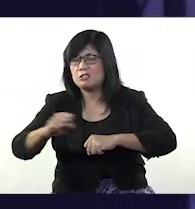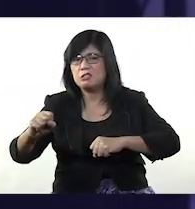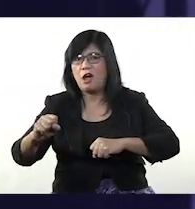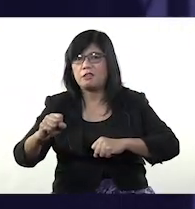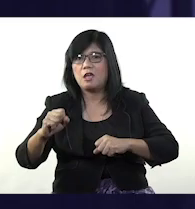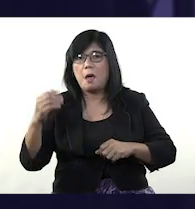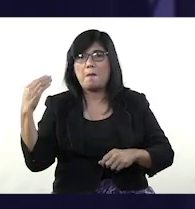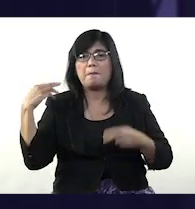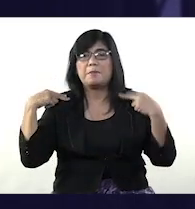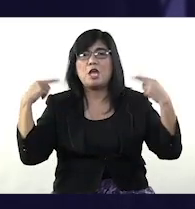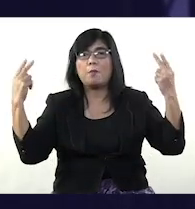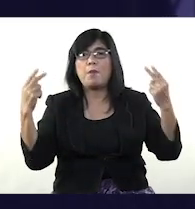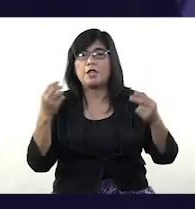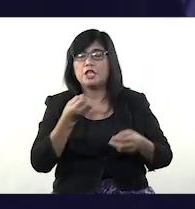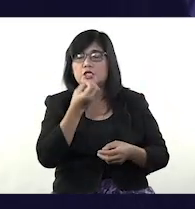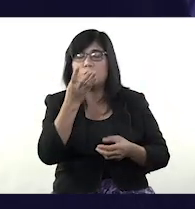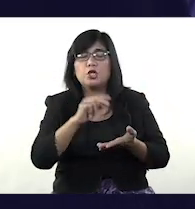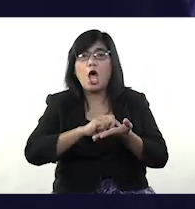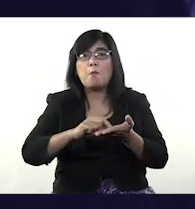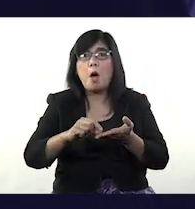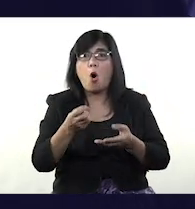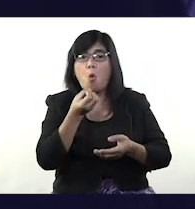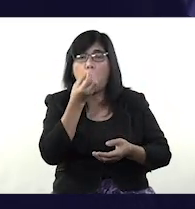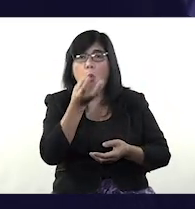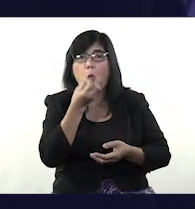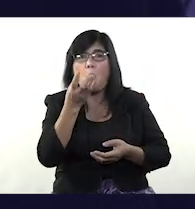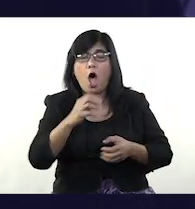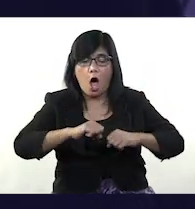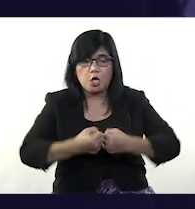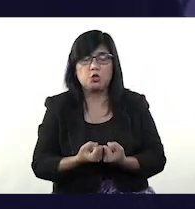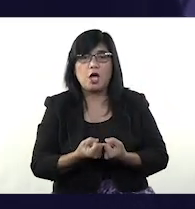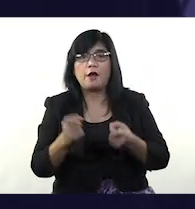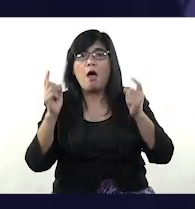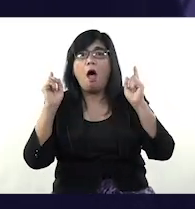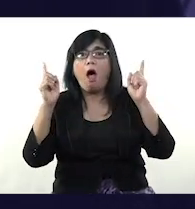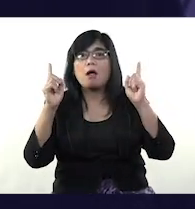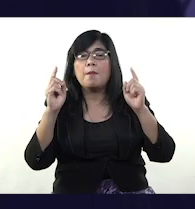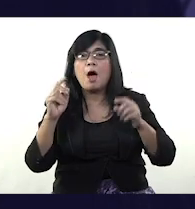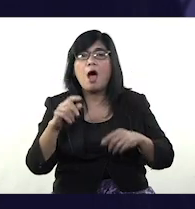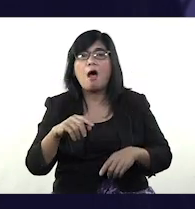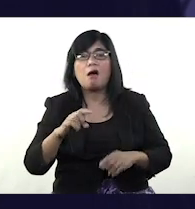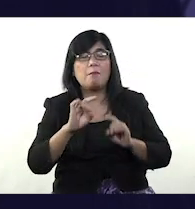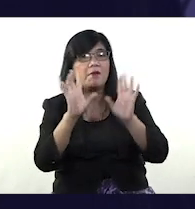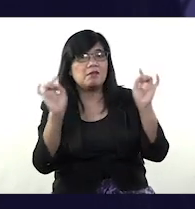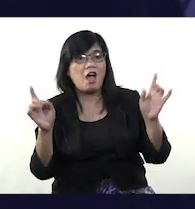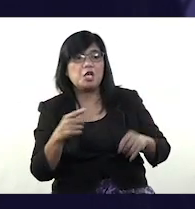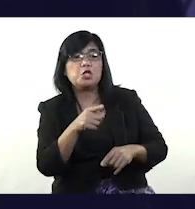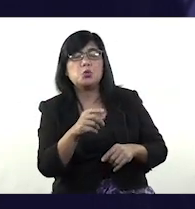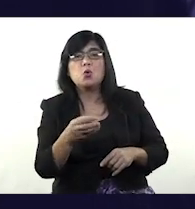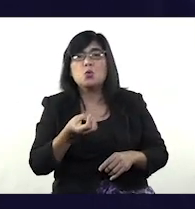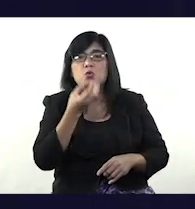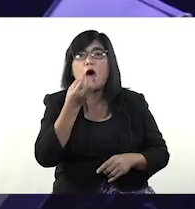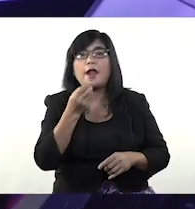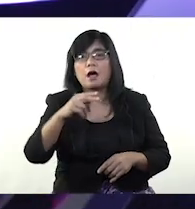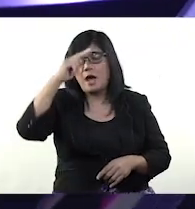apalagi berani menyebut namaNya berani terbunuh berani ngancurin agama lain tua itulah suara kenabian kalau enggak begitu pengecut